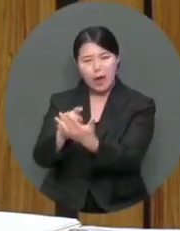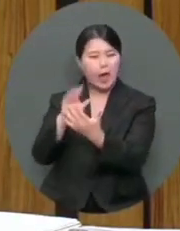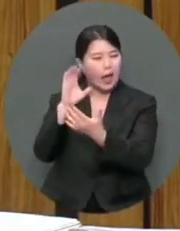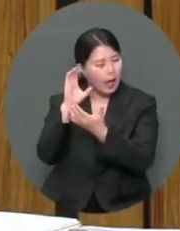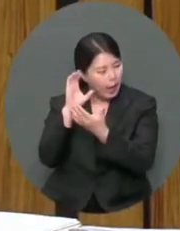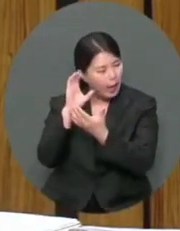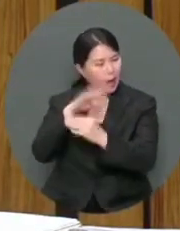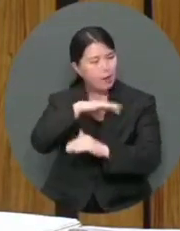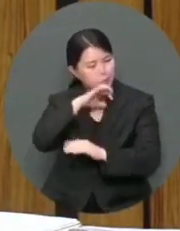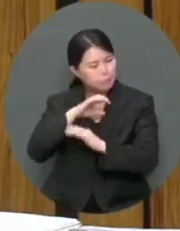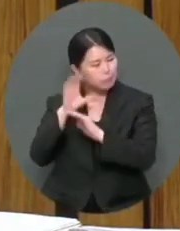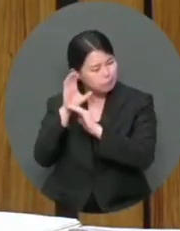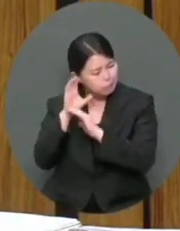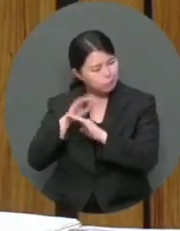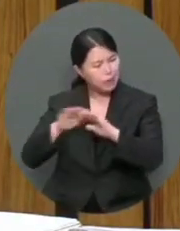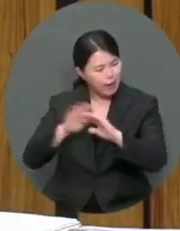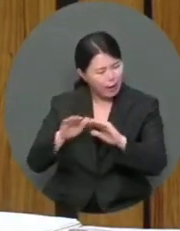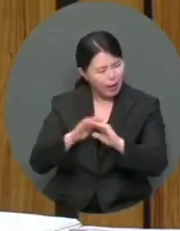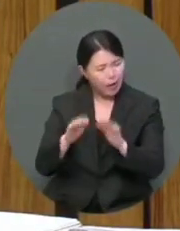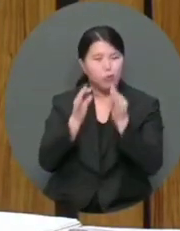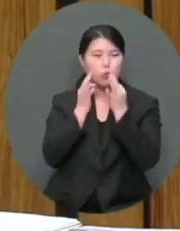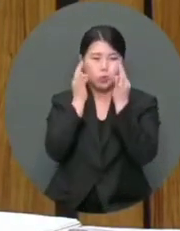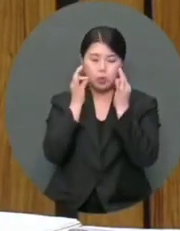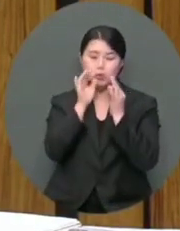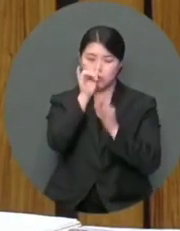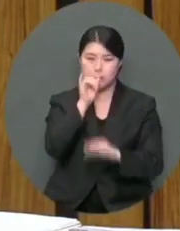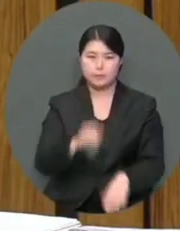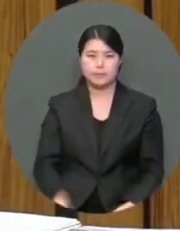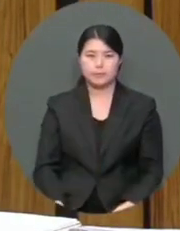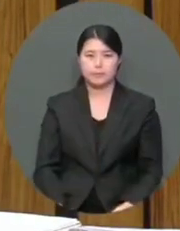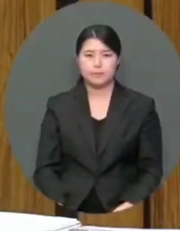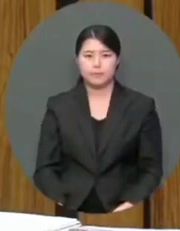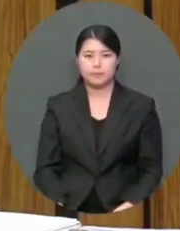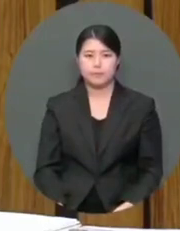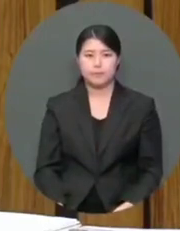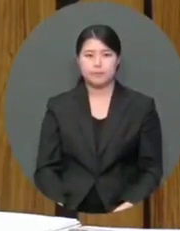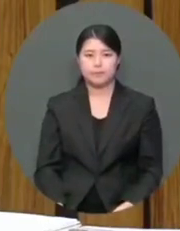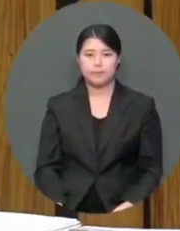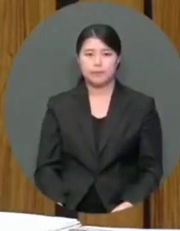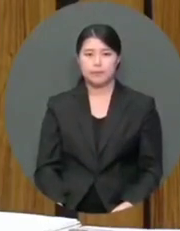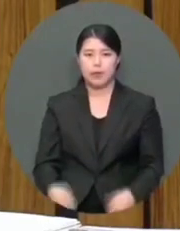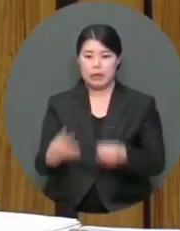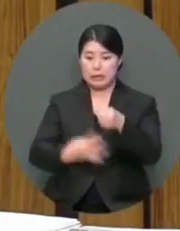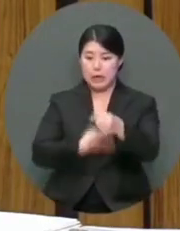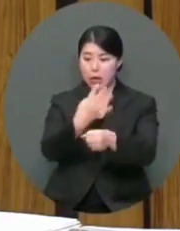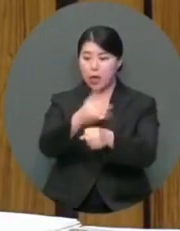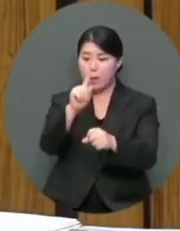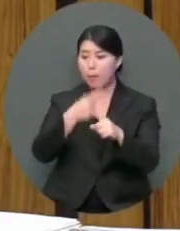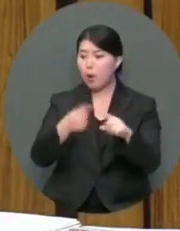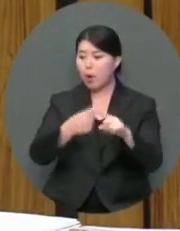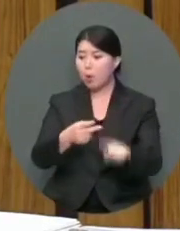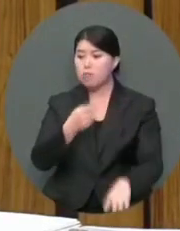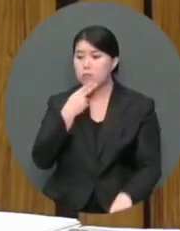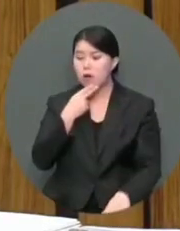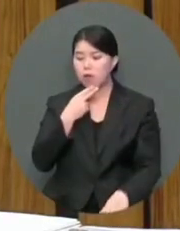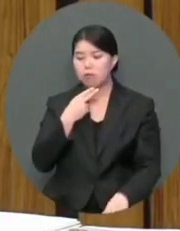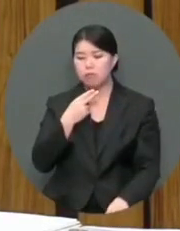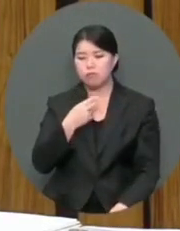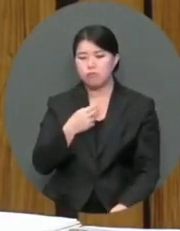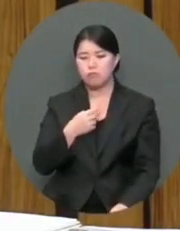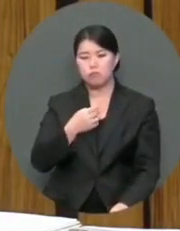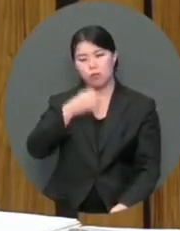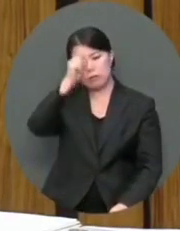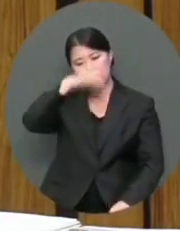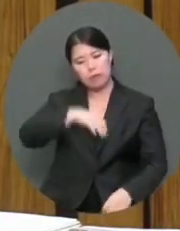청취하고 그 해결하기 위해서 노력을 하는 거예요. 만약 4년에 한 번씩 평가 안 받는다 그러면 국회의원들이 내려가겠습니까?